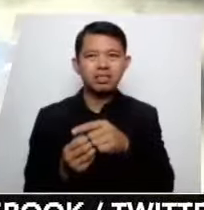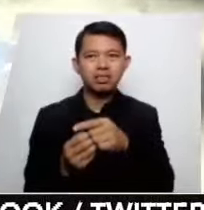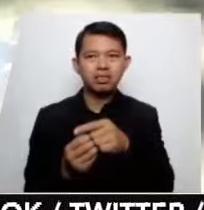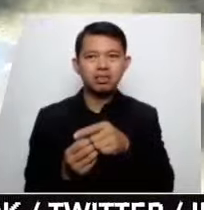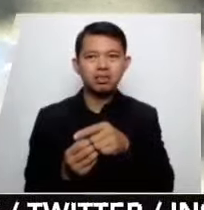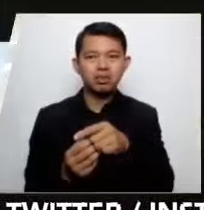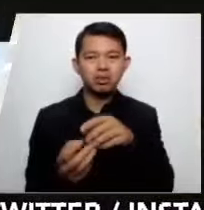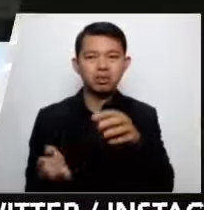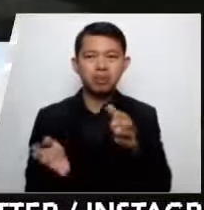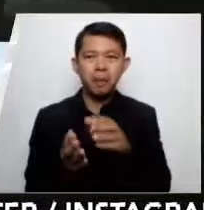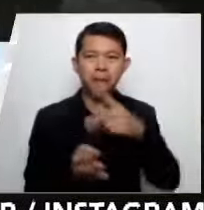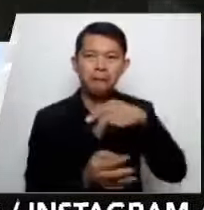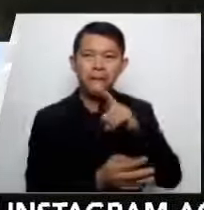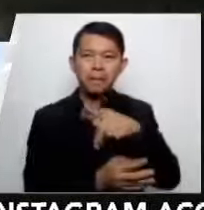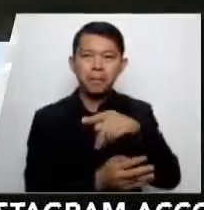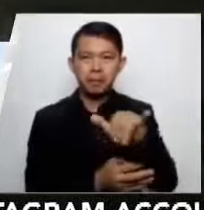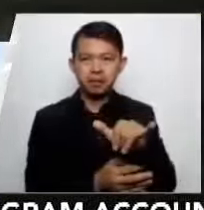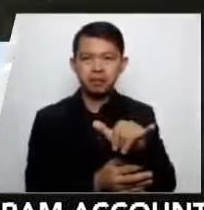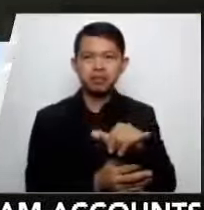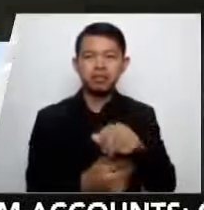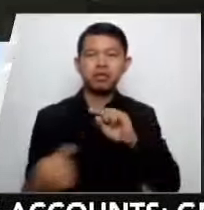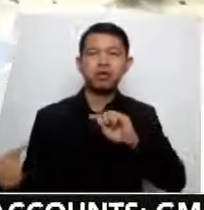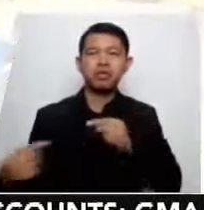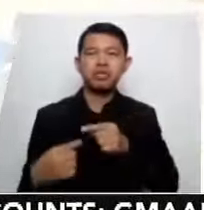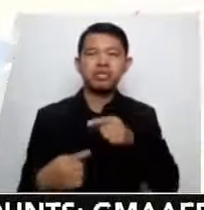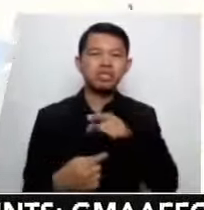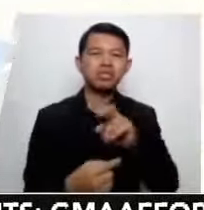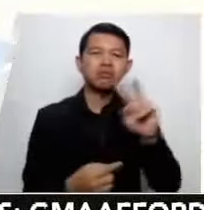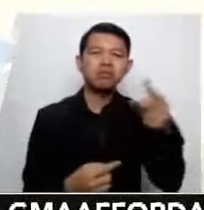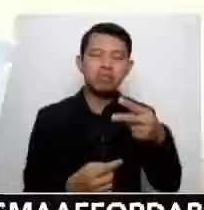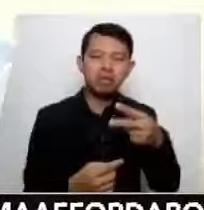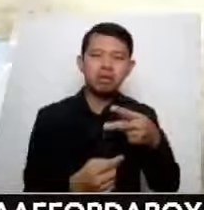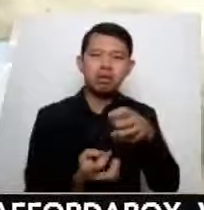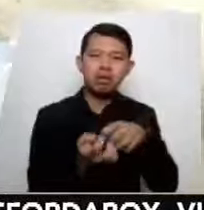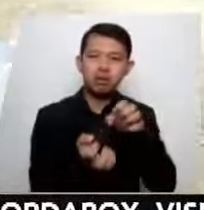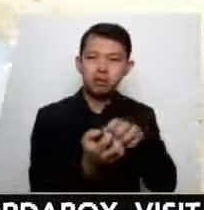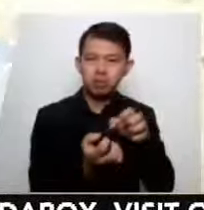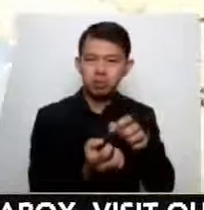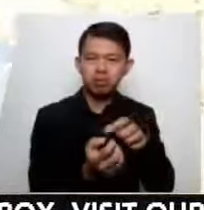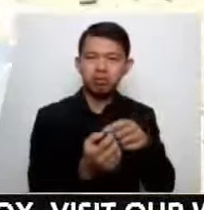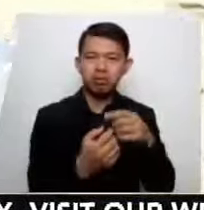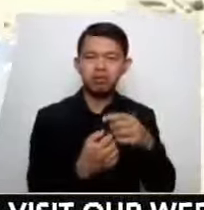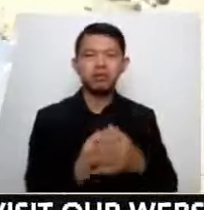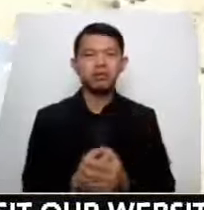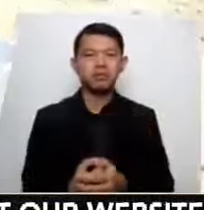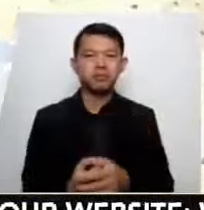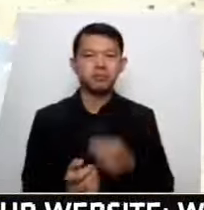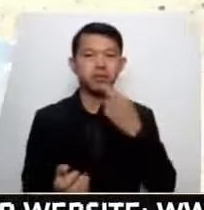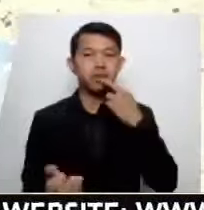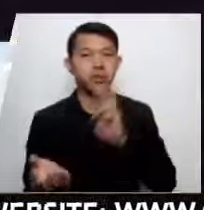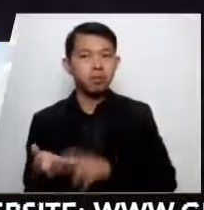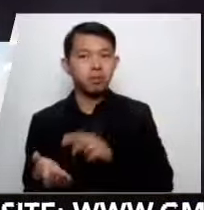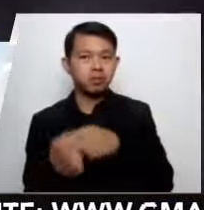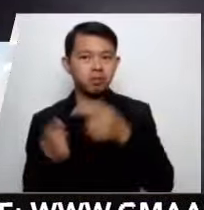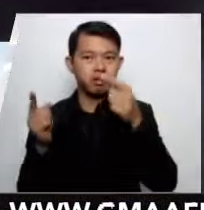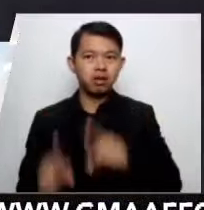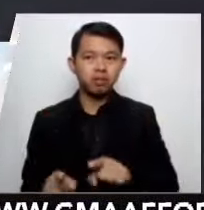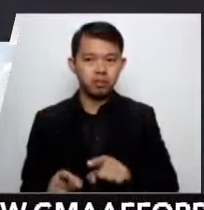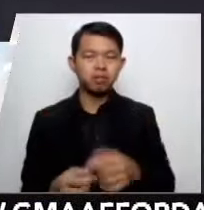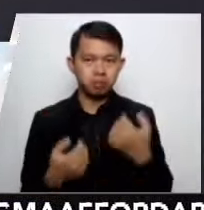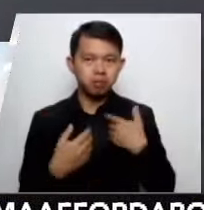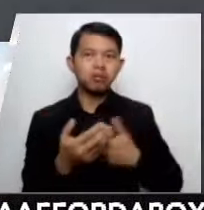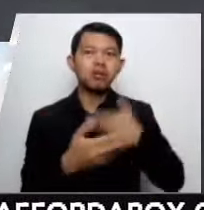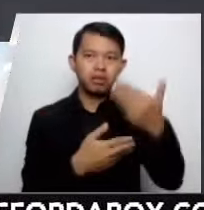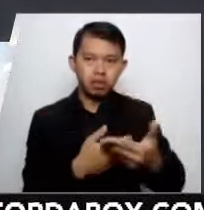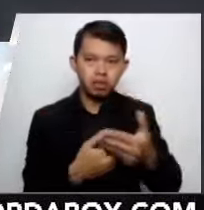ang isa pa niyang aso na nakatali. Nang-report niya ang insidente sa barangay, napagalamang may isa pang asong inatake sa lugar. Posibleng rabid